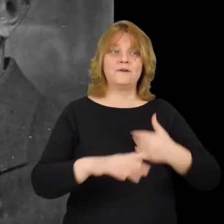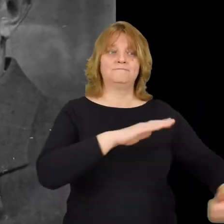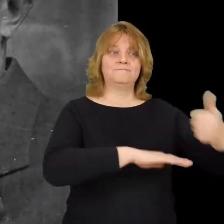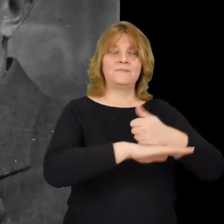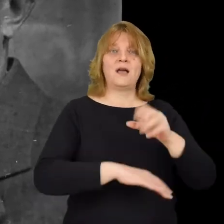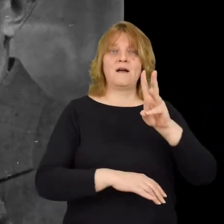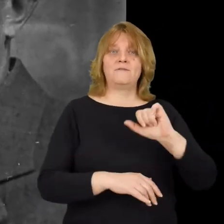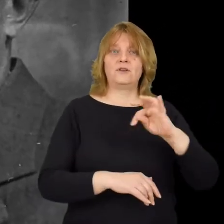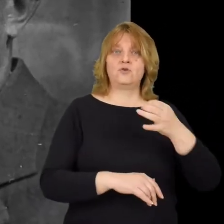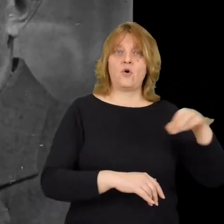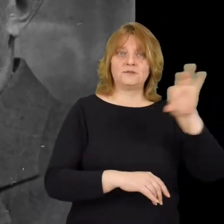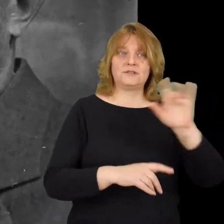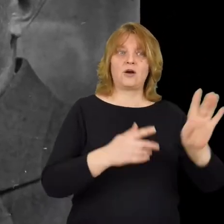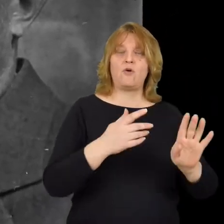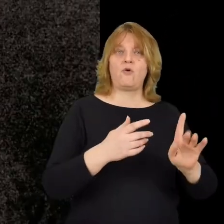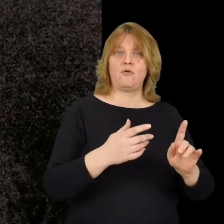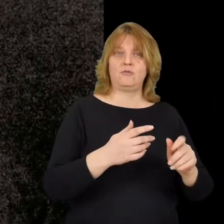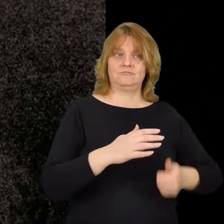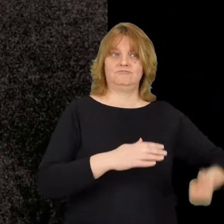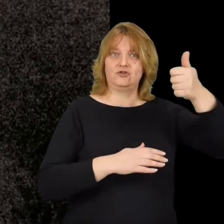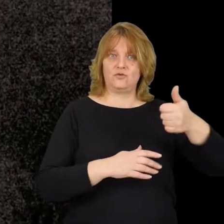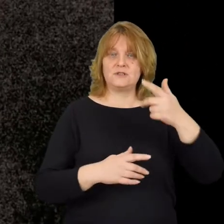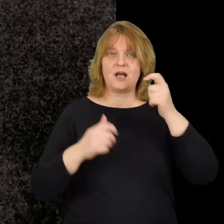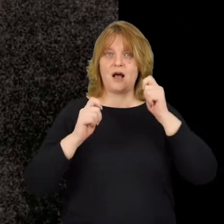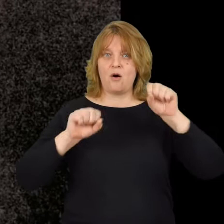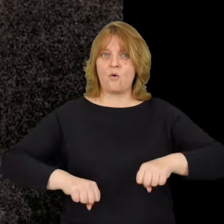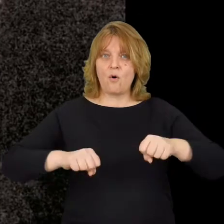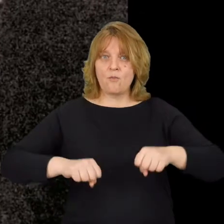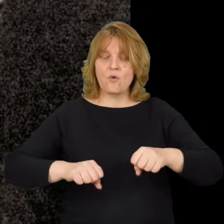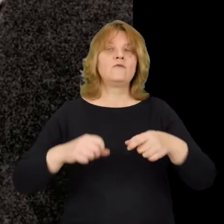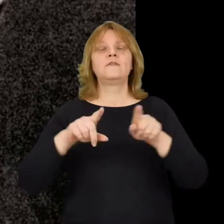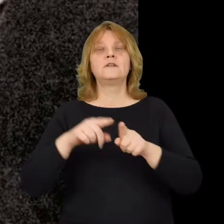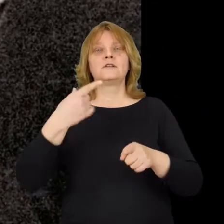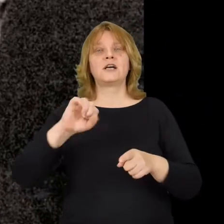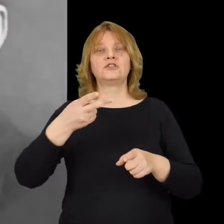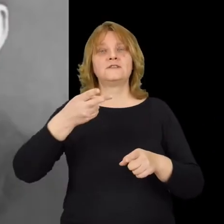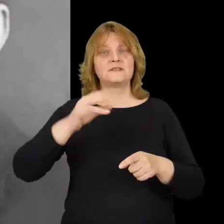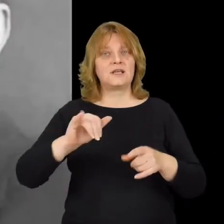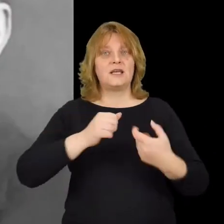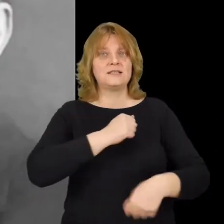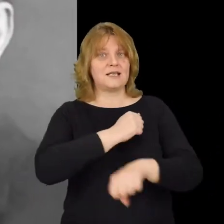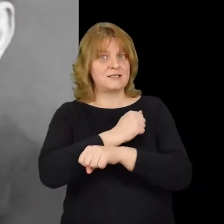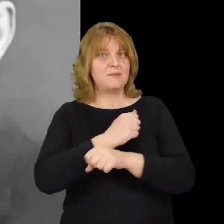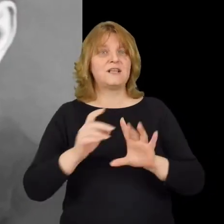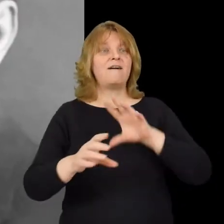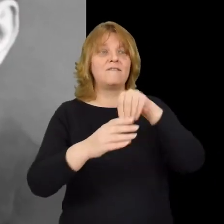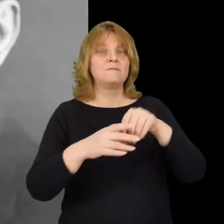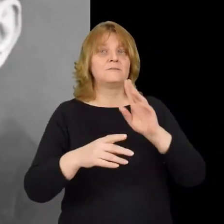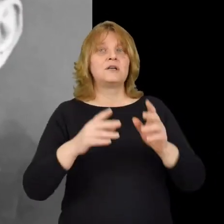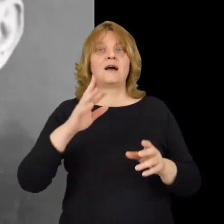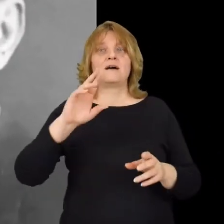Wincenty Witos jako przywódca chłopów i Ignacy Daszyński, jego zastępca, wejdzie tam też Maciej